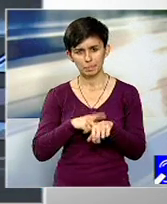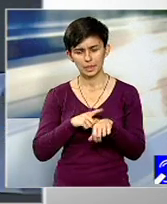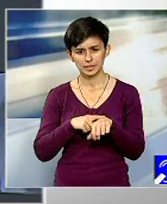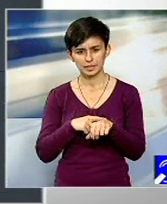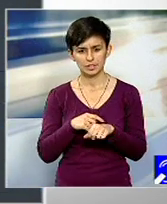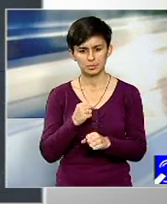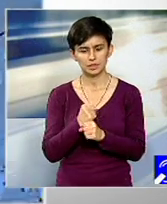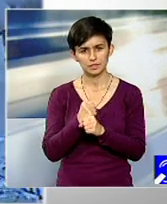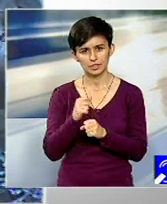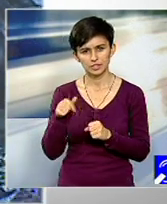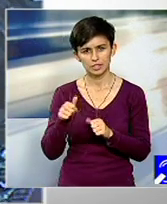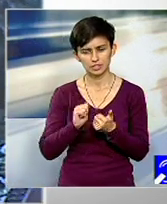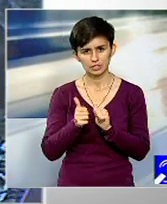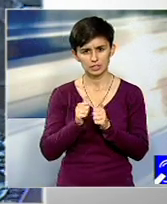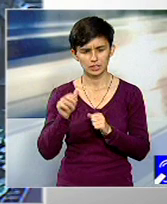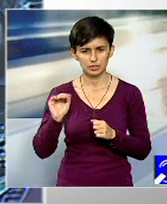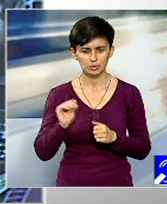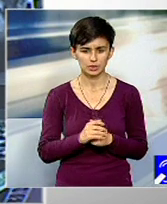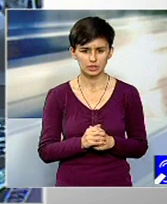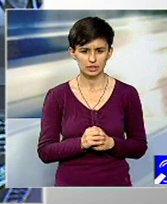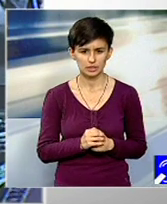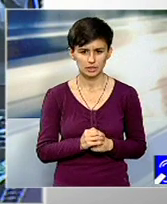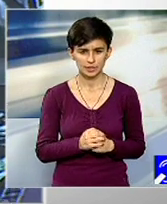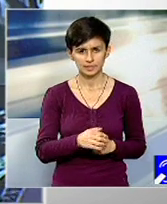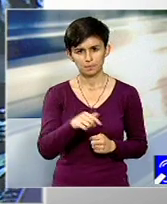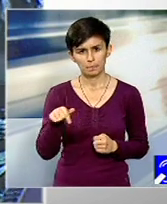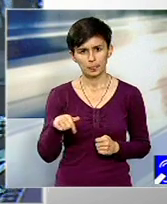sport? Noi inițial am început cu torbalul.